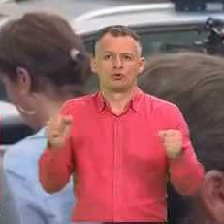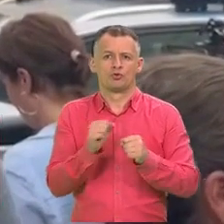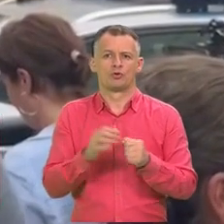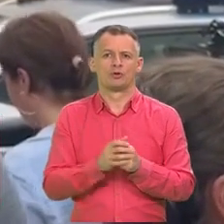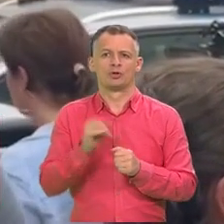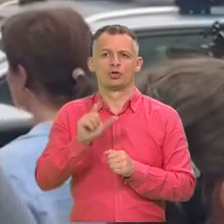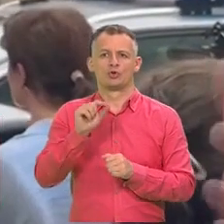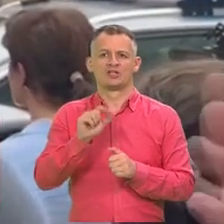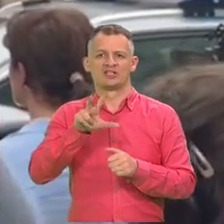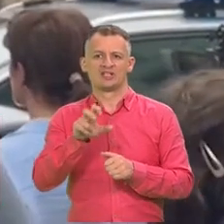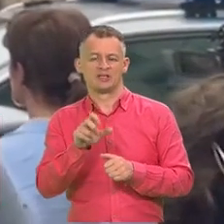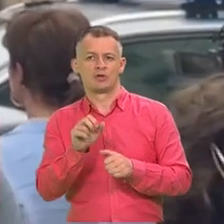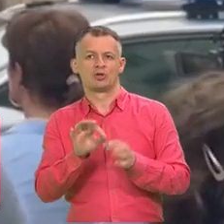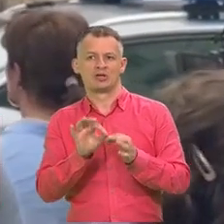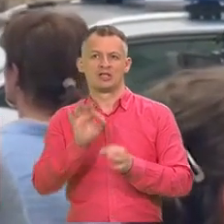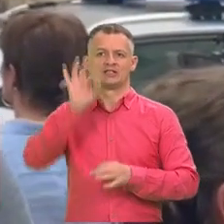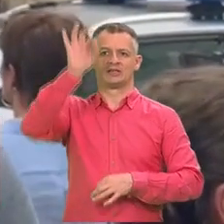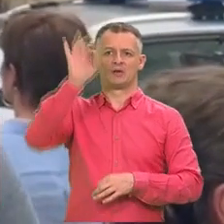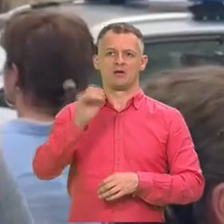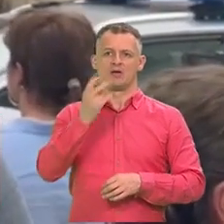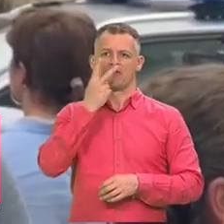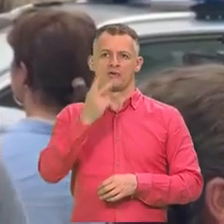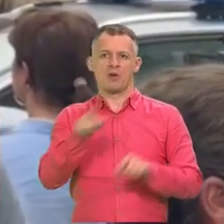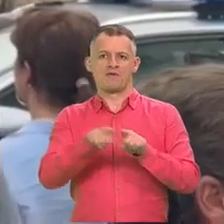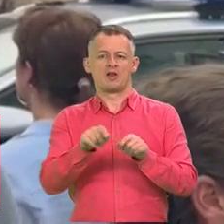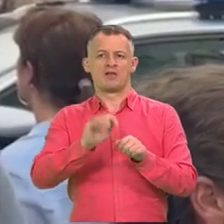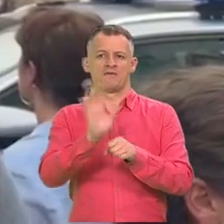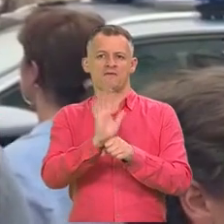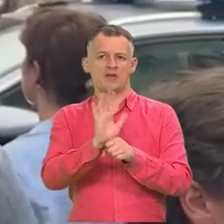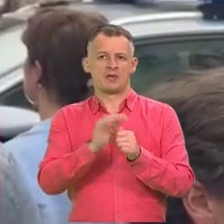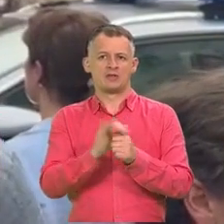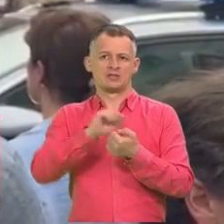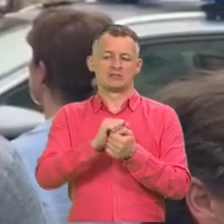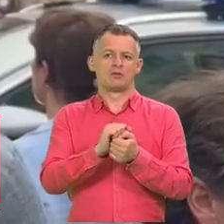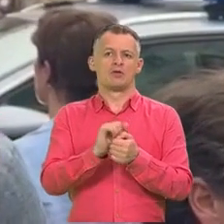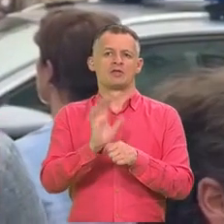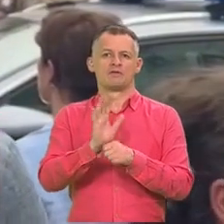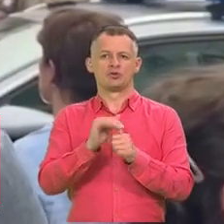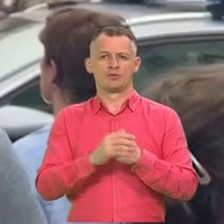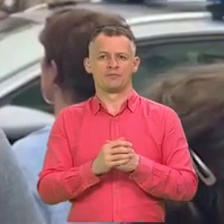feu gigantesque, de 20 ou 30 mètres de haut. Ce qu'on voit dans les films, ce qu'on voit à la télé d'habitude.